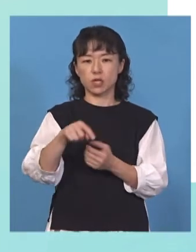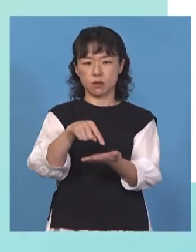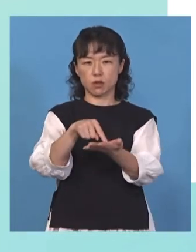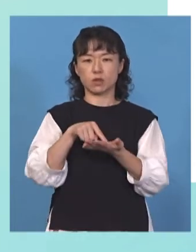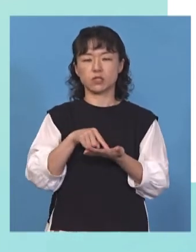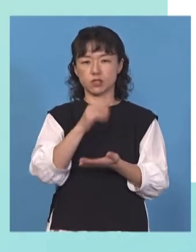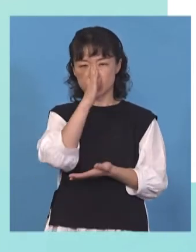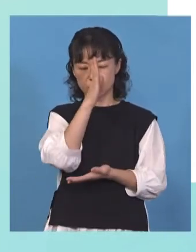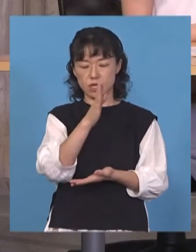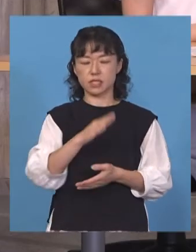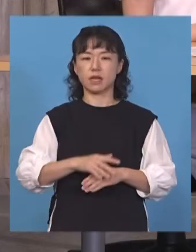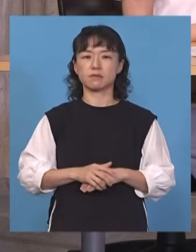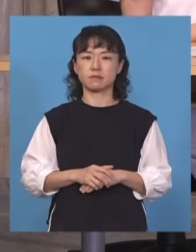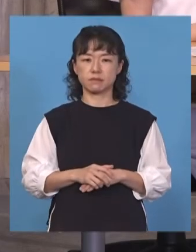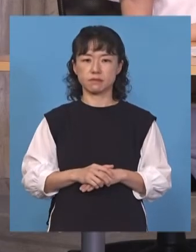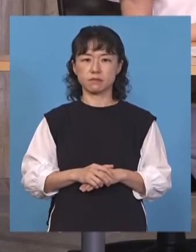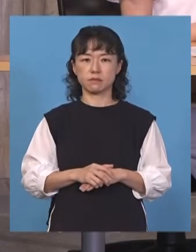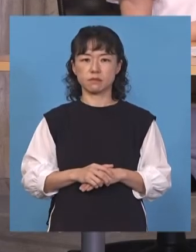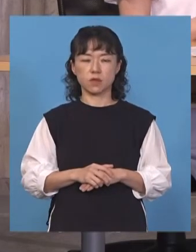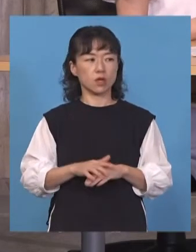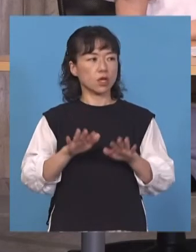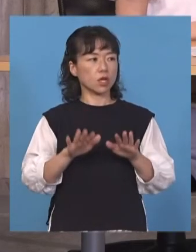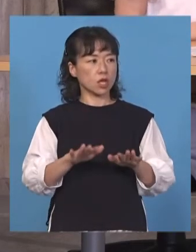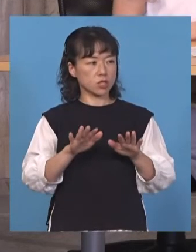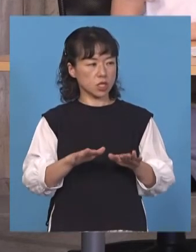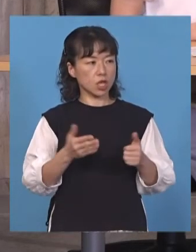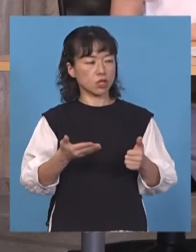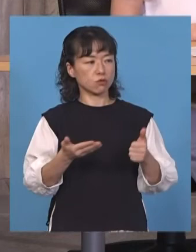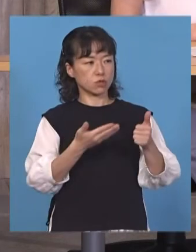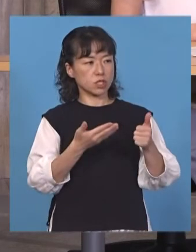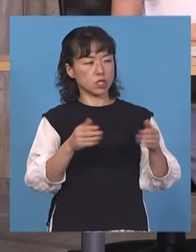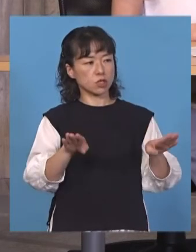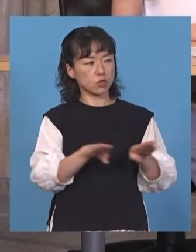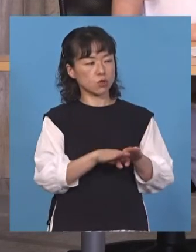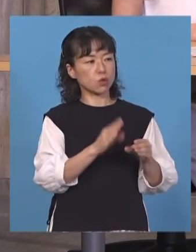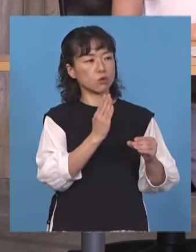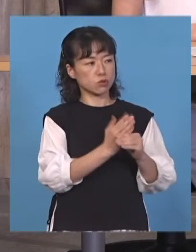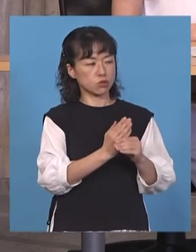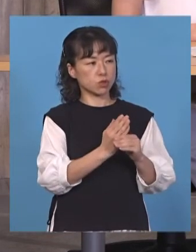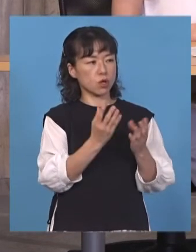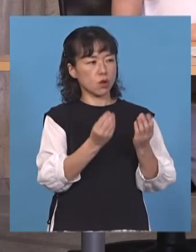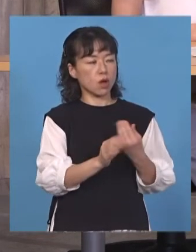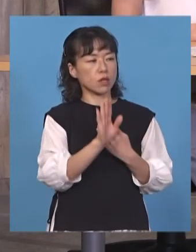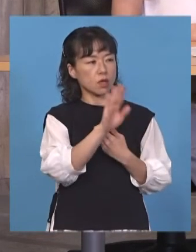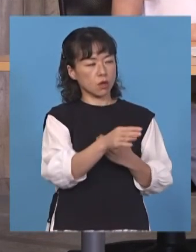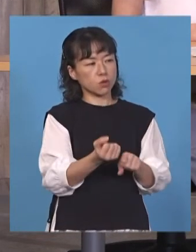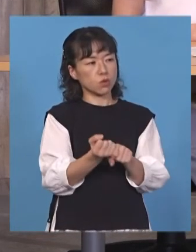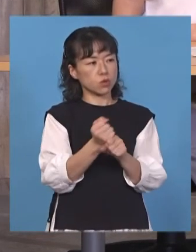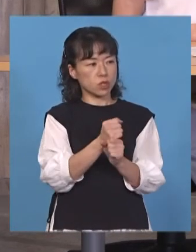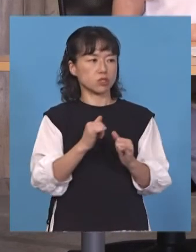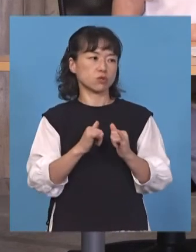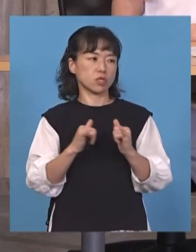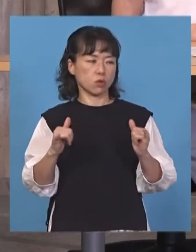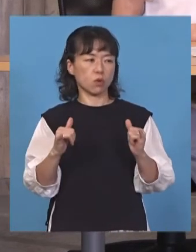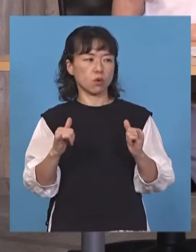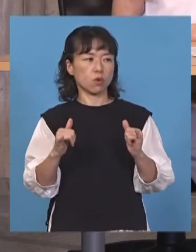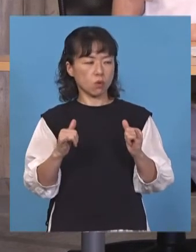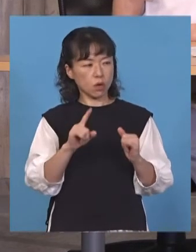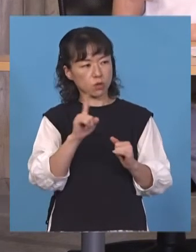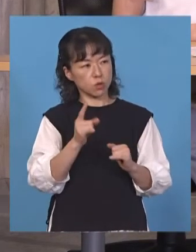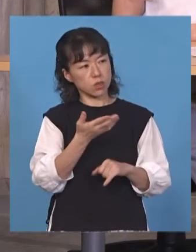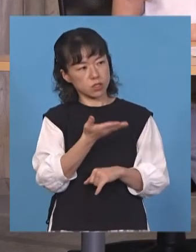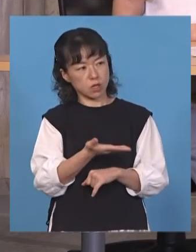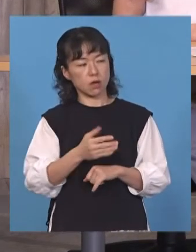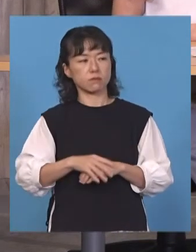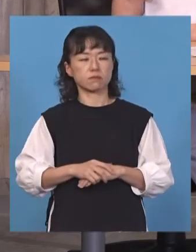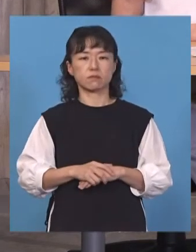してください。 はい。現在育児休業中で、令和5年度中に育児休業から復帰する人でも申し込み